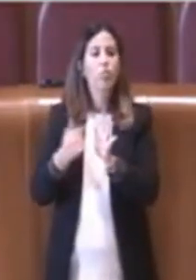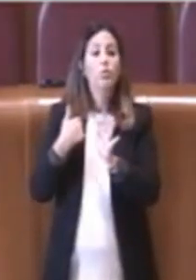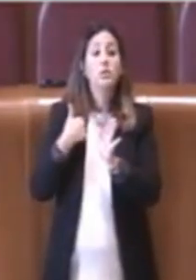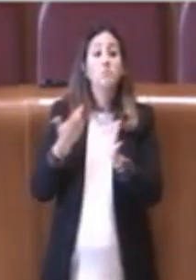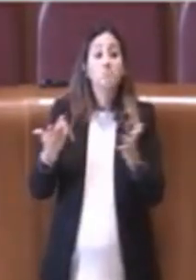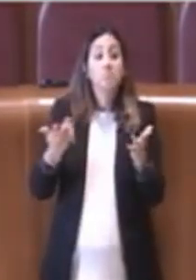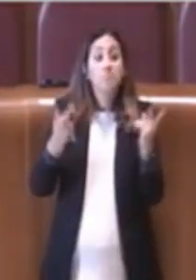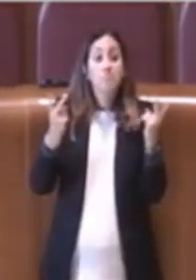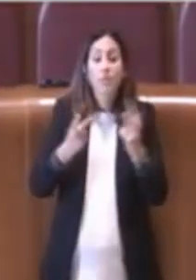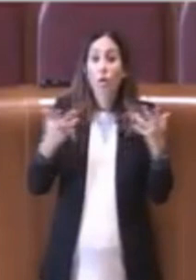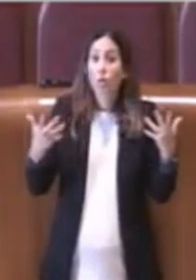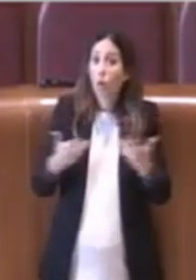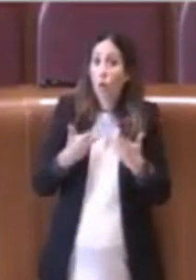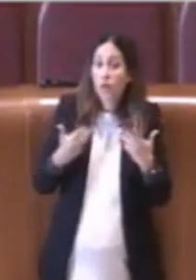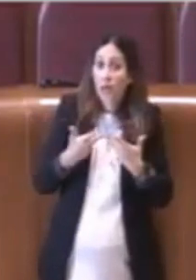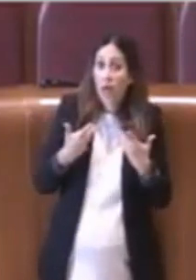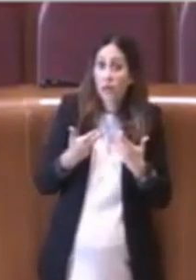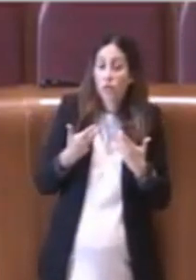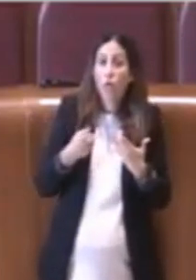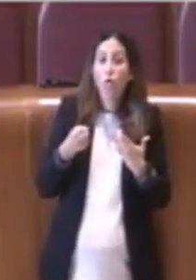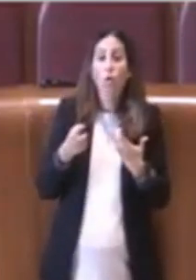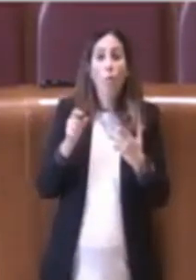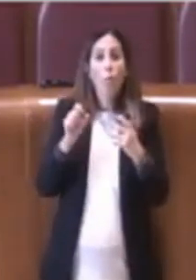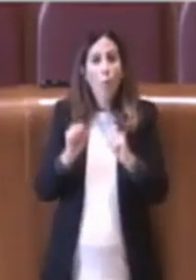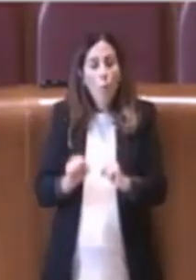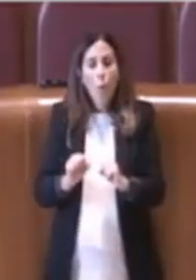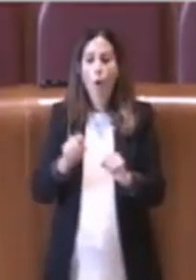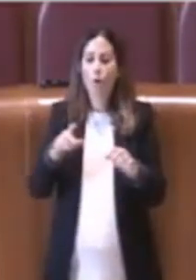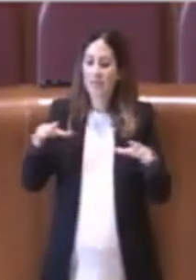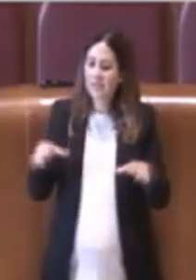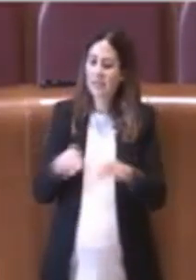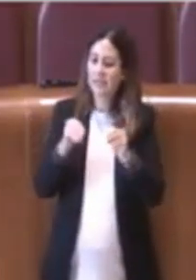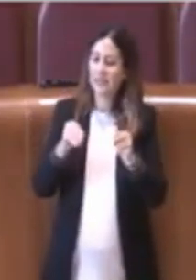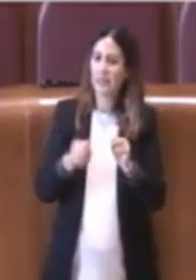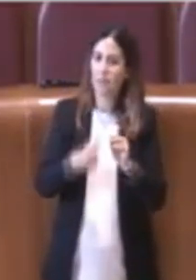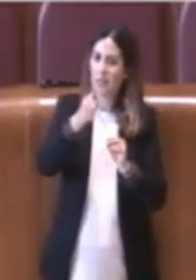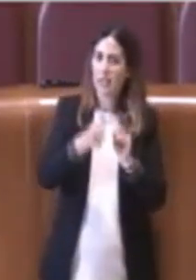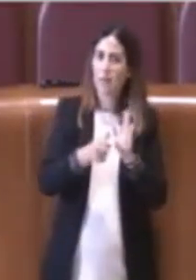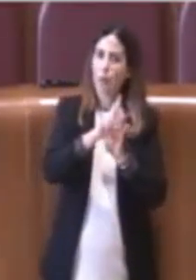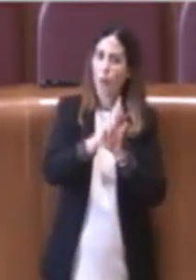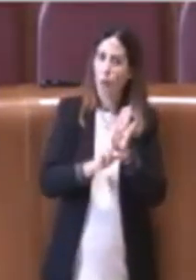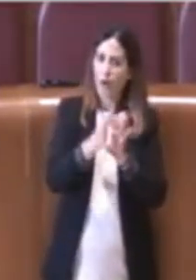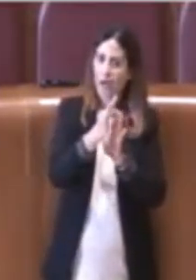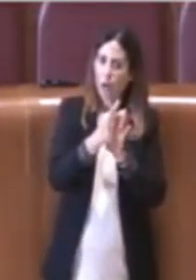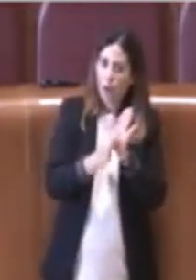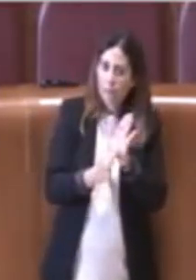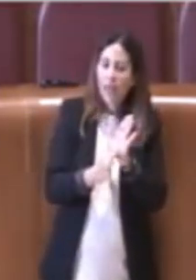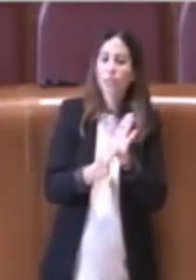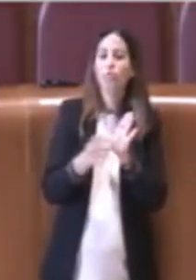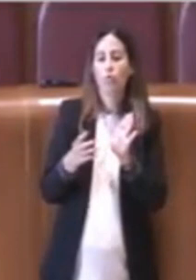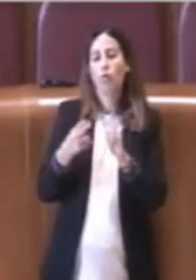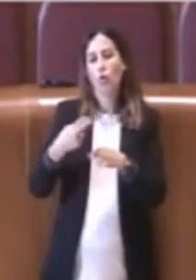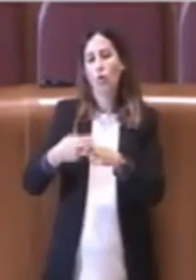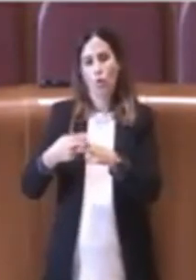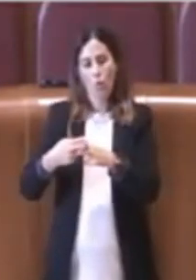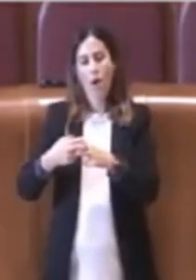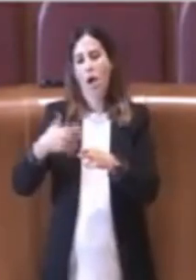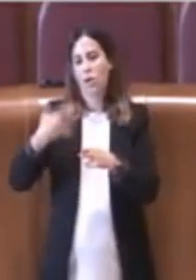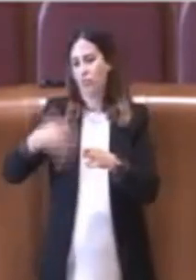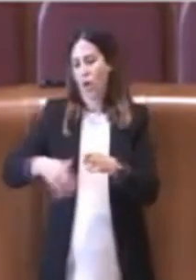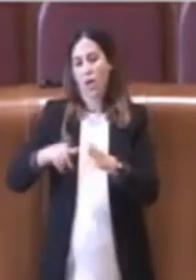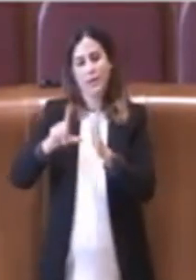può essere il primo di una serie di regolamenti che questa città aspetta da tanto tempo non ultimo quello